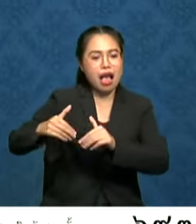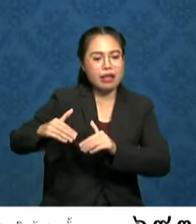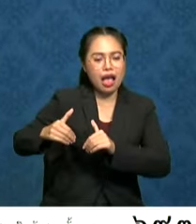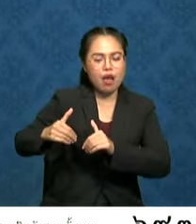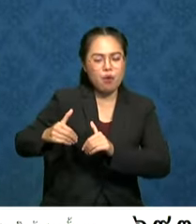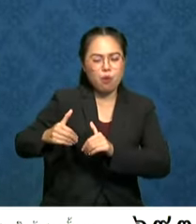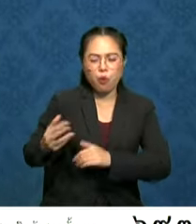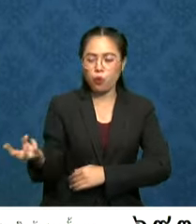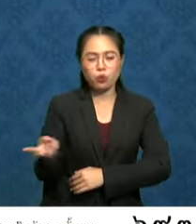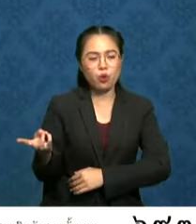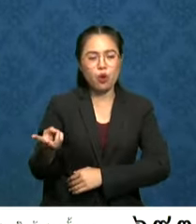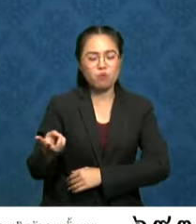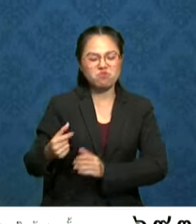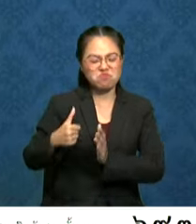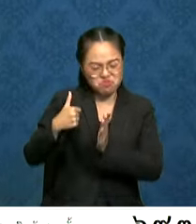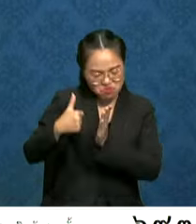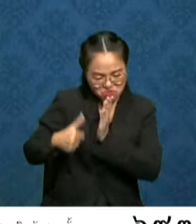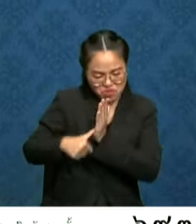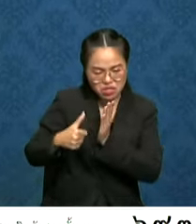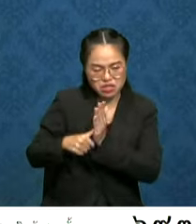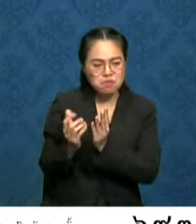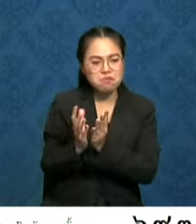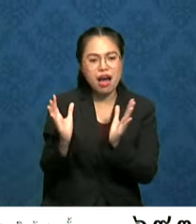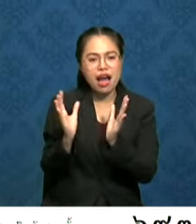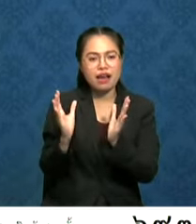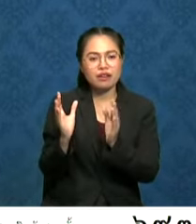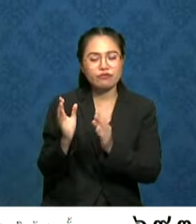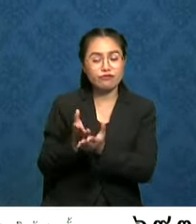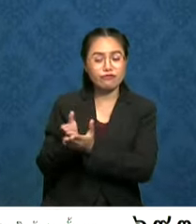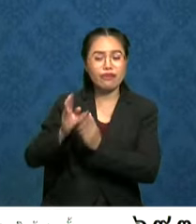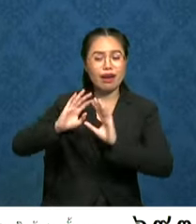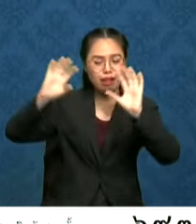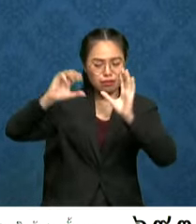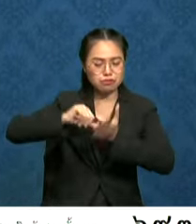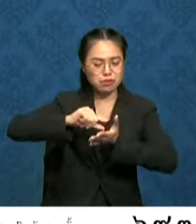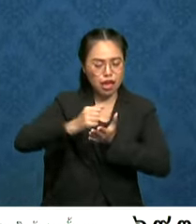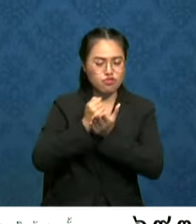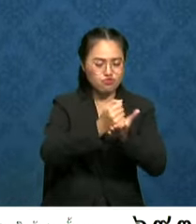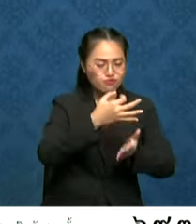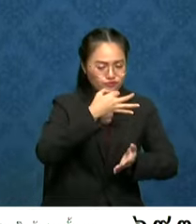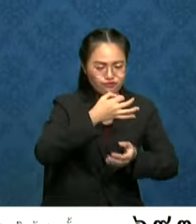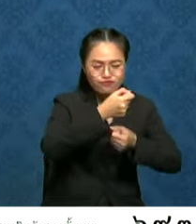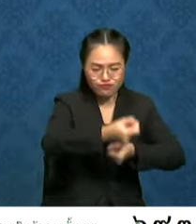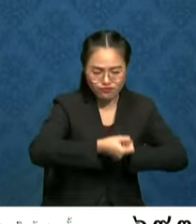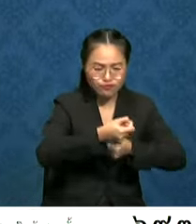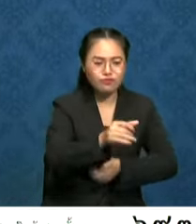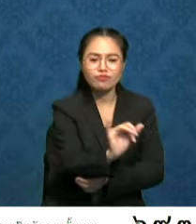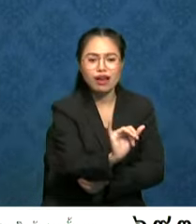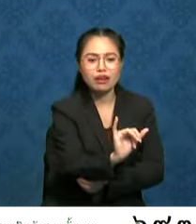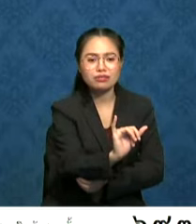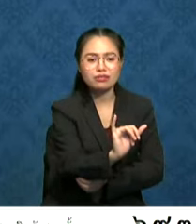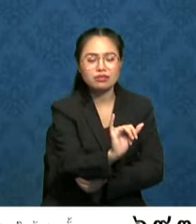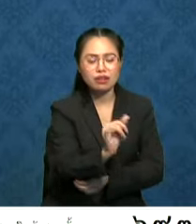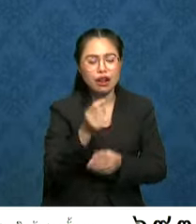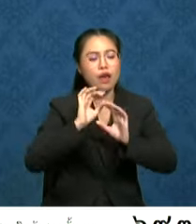ความยากจนมีหนี้สินล้นพ้นตัวครับที่รัฐบาลยังแก้ปัญหาหนี้ให้กับพวกเขาไม่ได้แล้วมิหนำซ้ำครับ